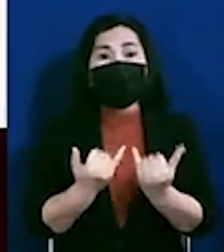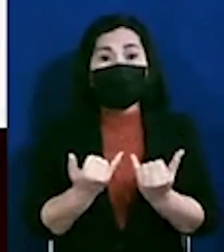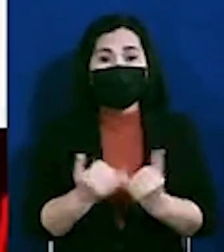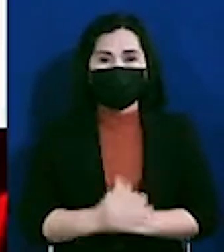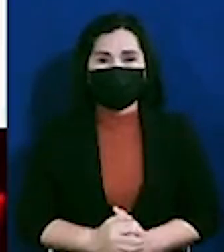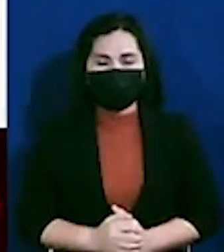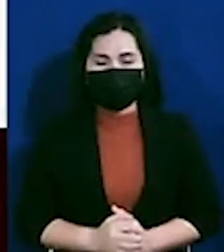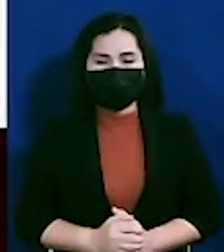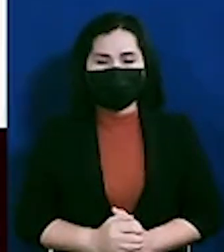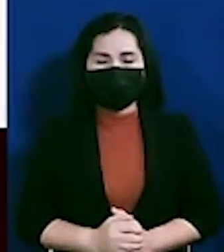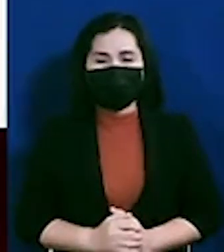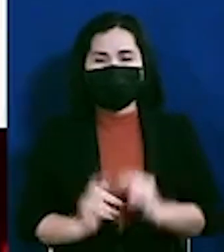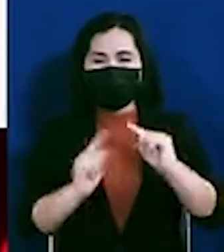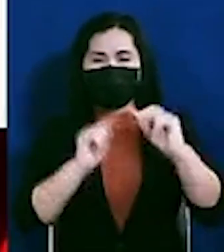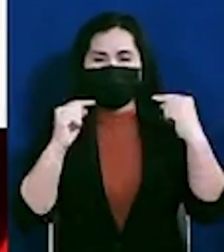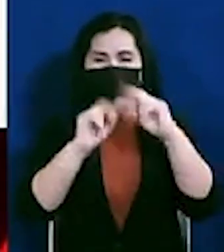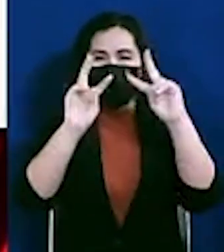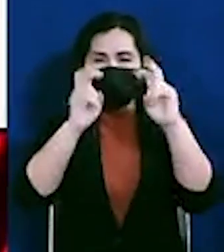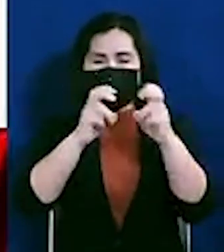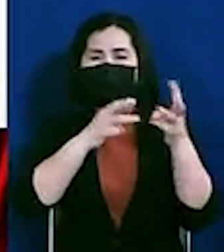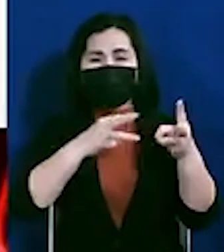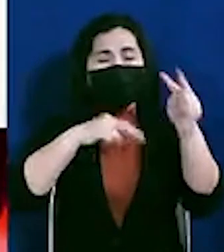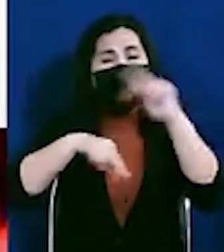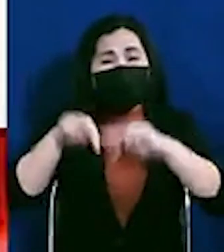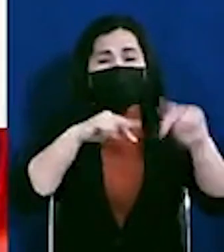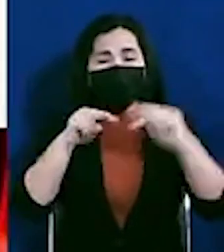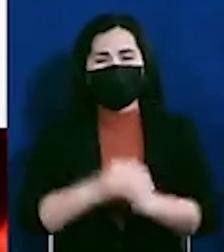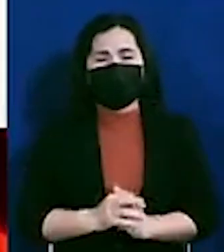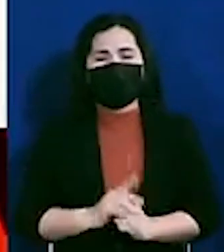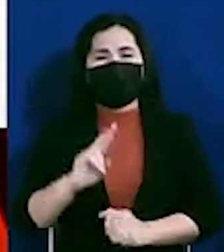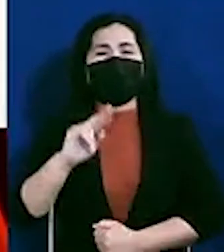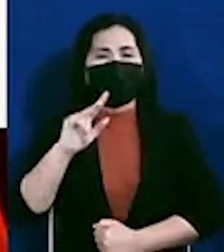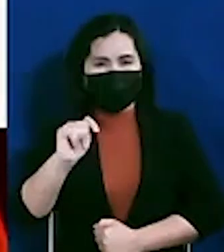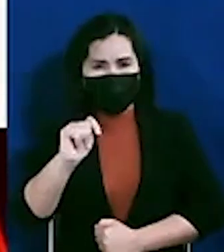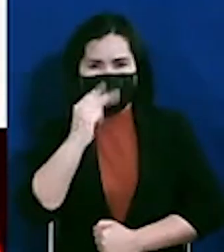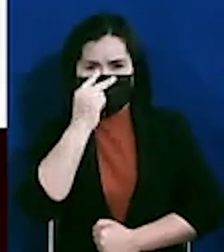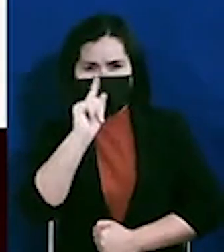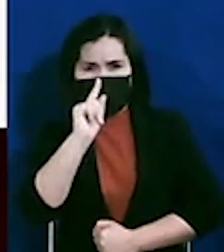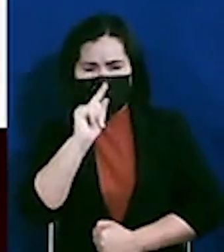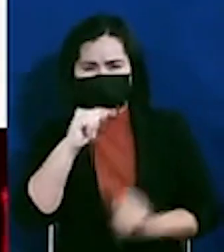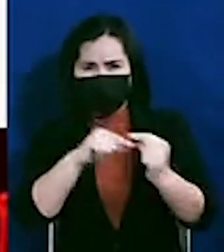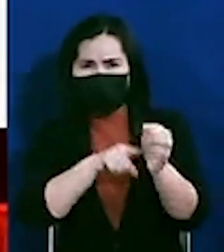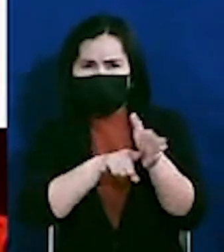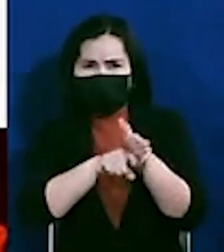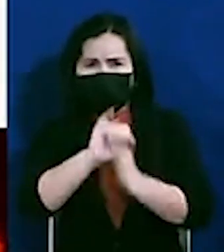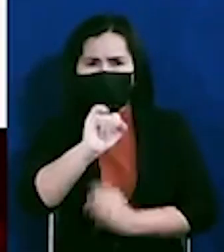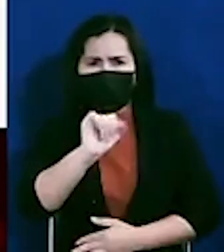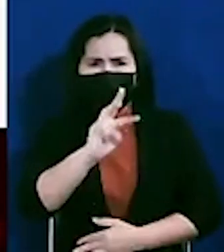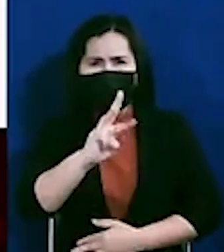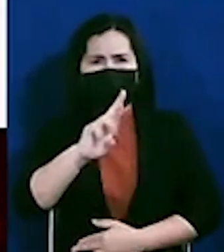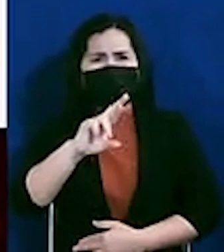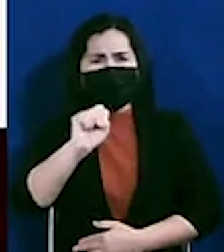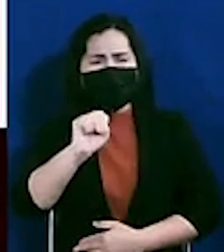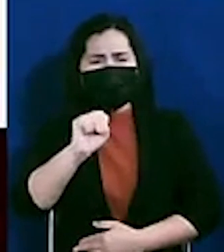เราพูดเรื่องการตรวจแอนติเจนนะครับคือตรวจโดยละเอียดประกอบไวรัสเนี่ยนะครับเราไม่ได้พูดเรื่องการตรวจ